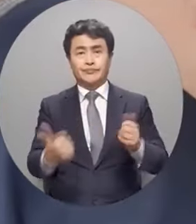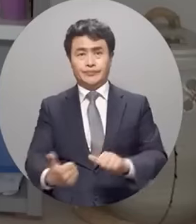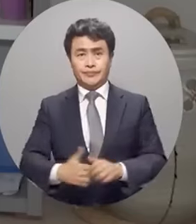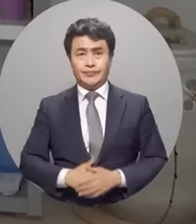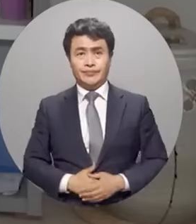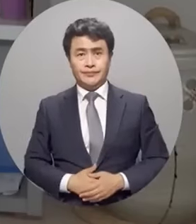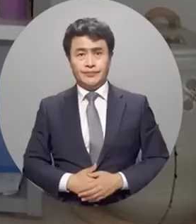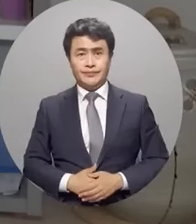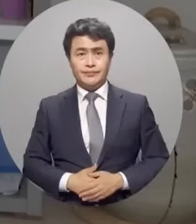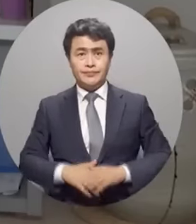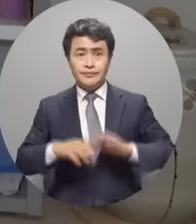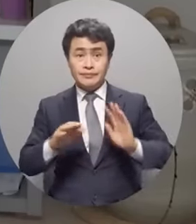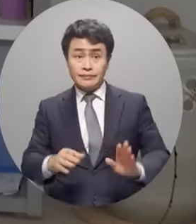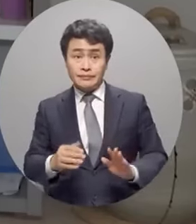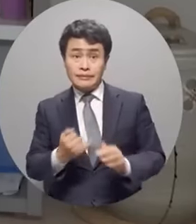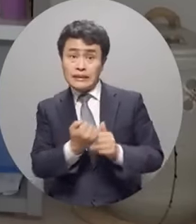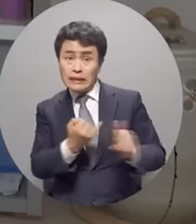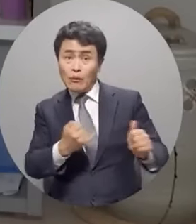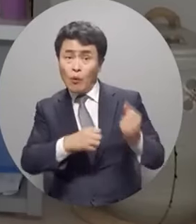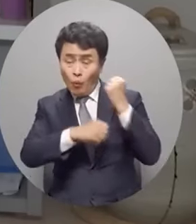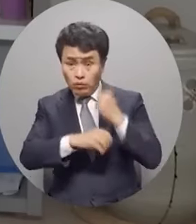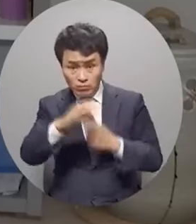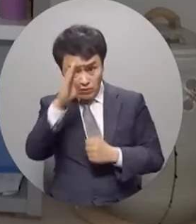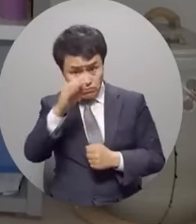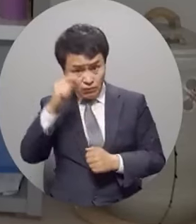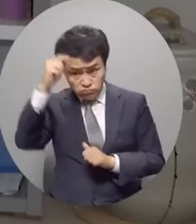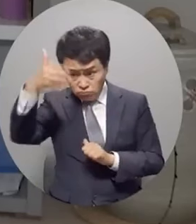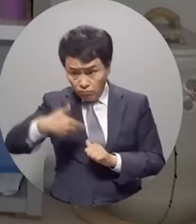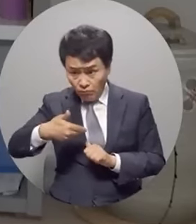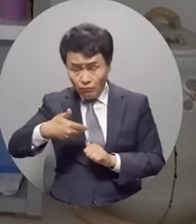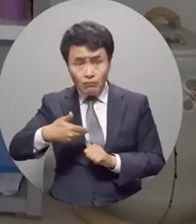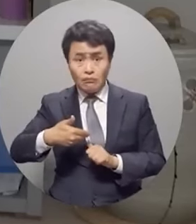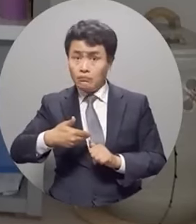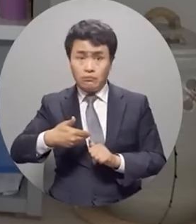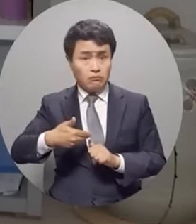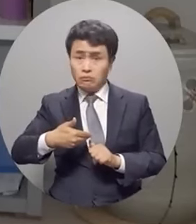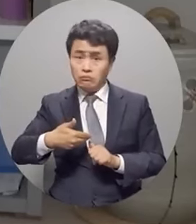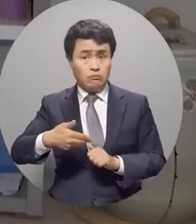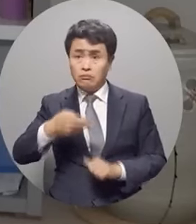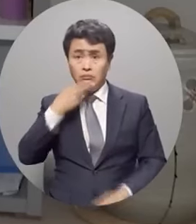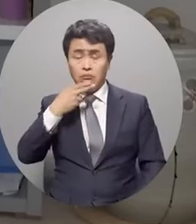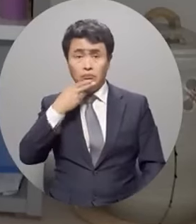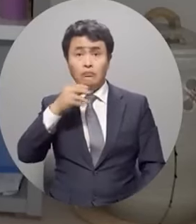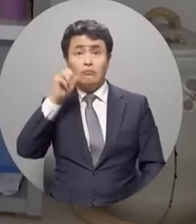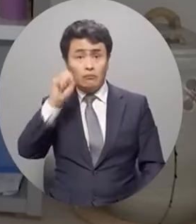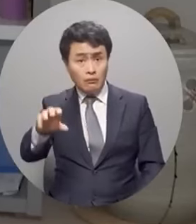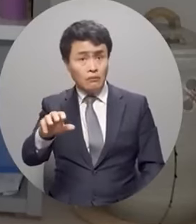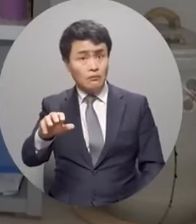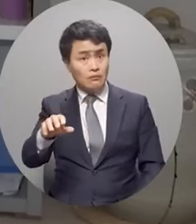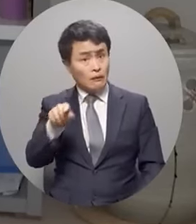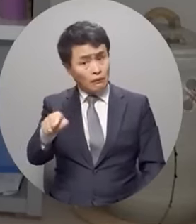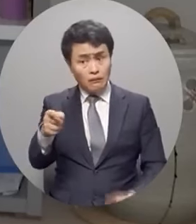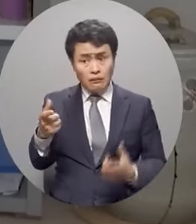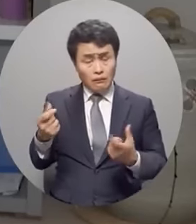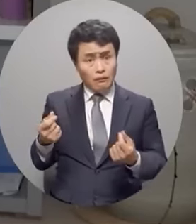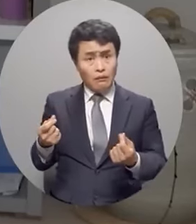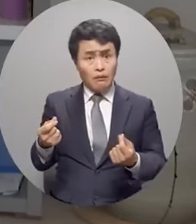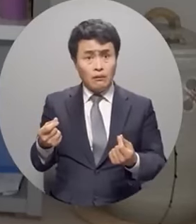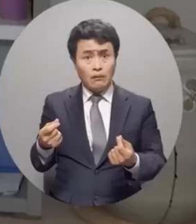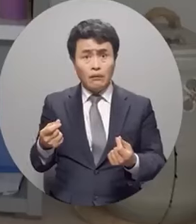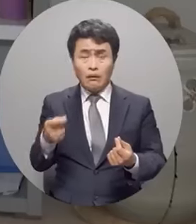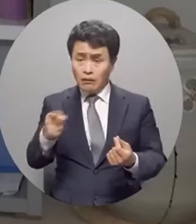잃었습니다. 남편이 원래 지병이 있었냐고 그러는 거예요. 그래서 저 지병이 없었는데 그러는데 이렇게 하면